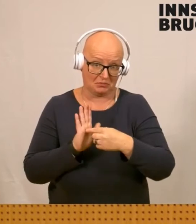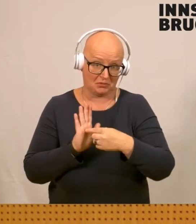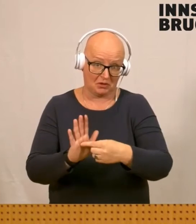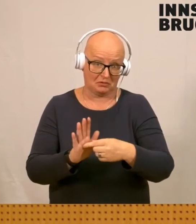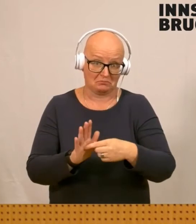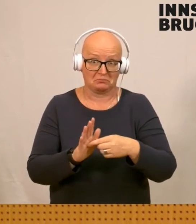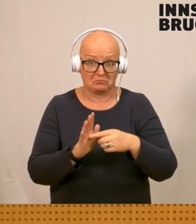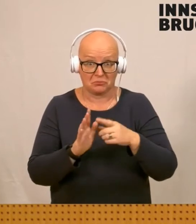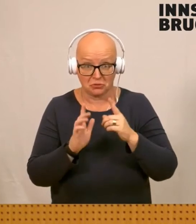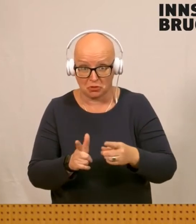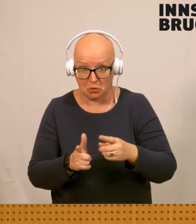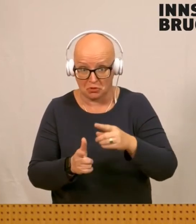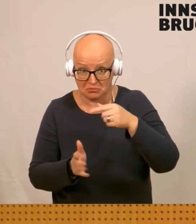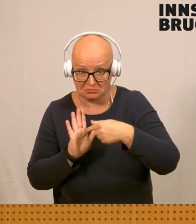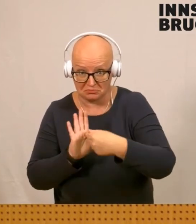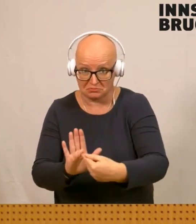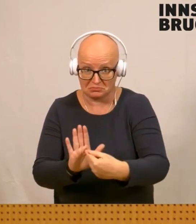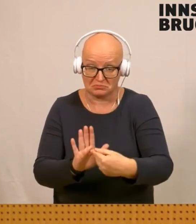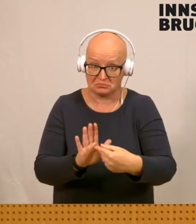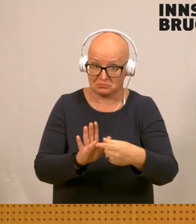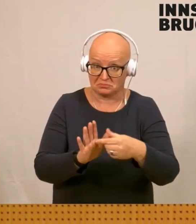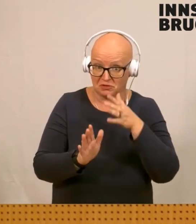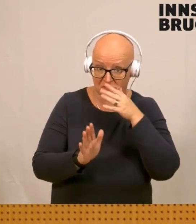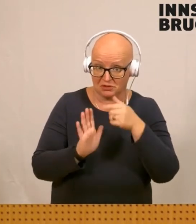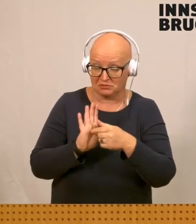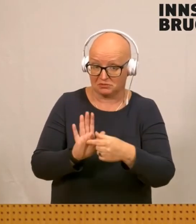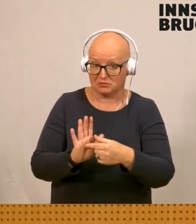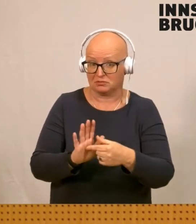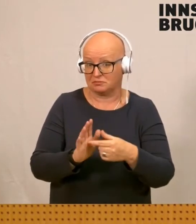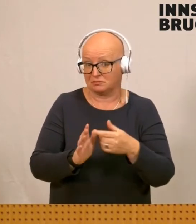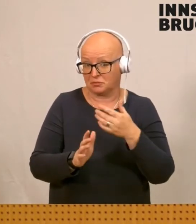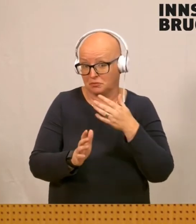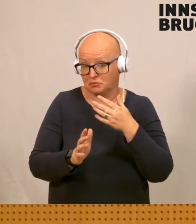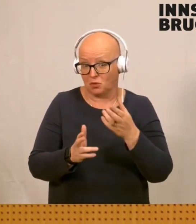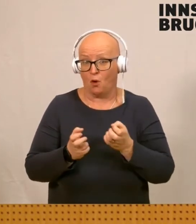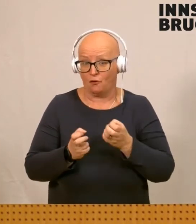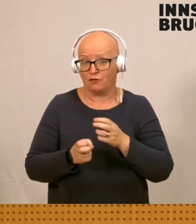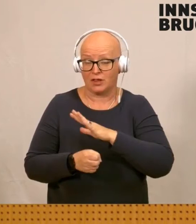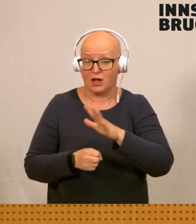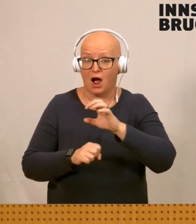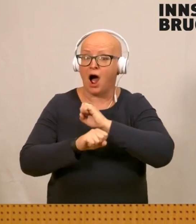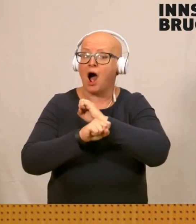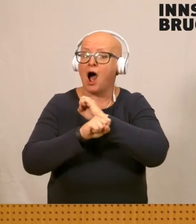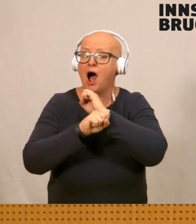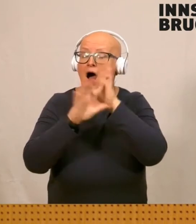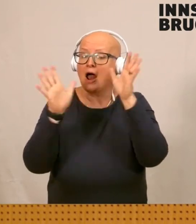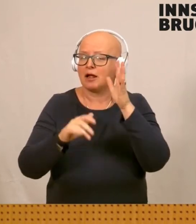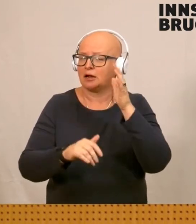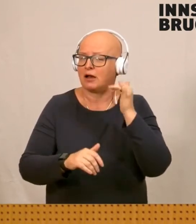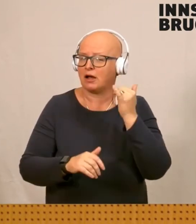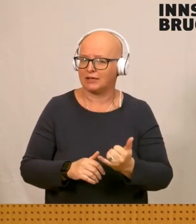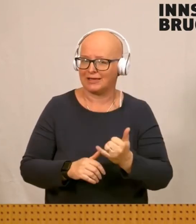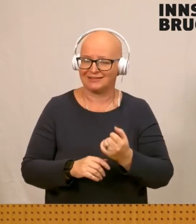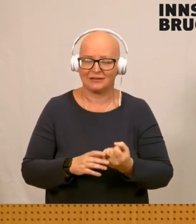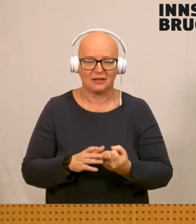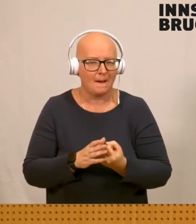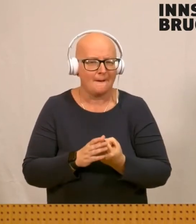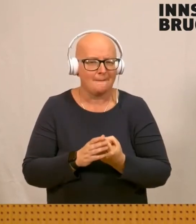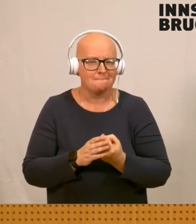wird. Aber ist schon allen klar hier, dass wir die einzigartige Situation in der